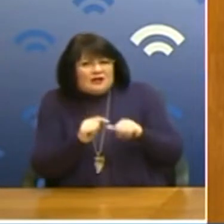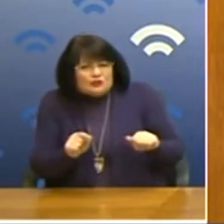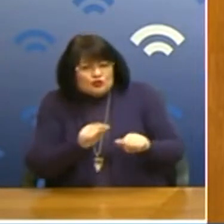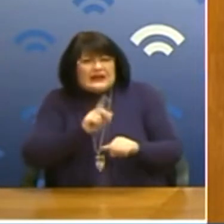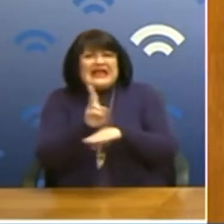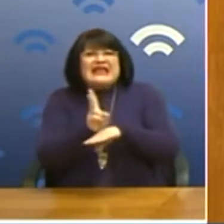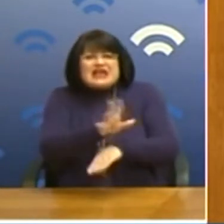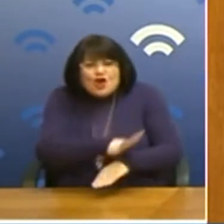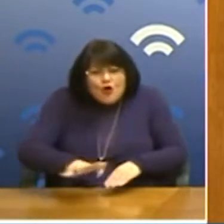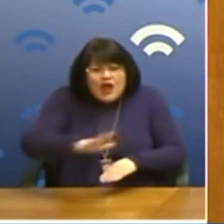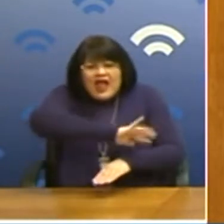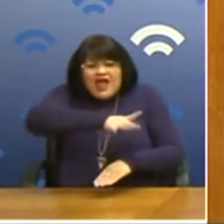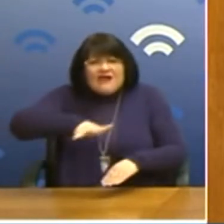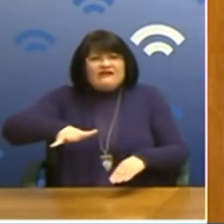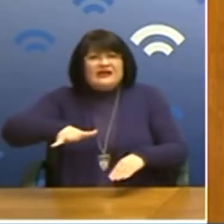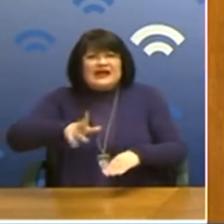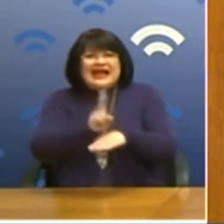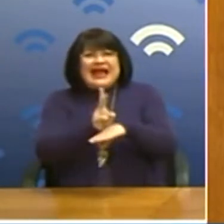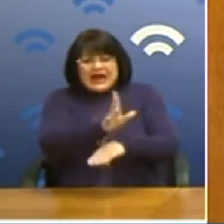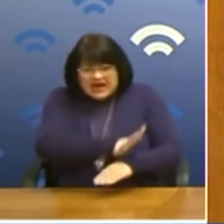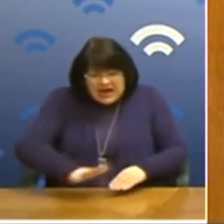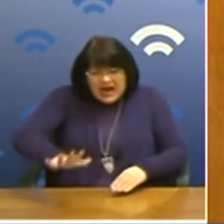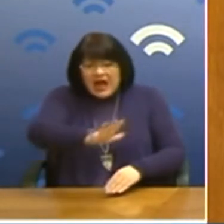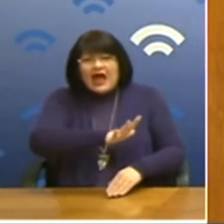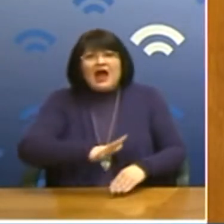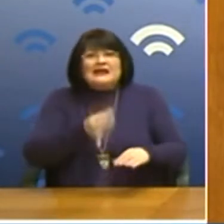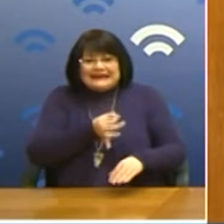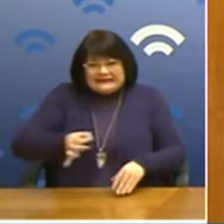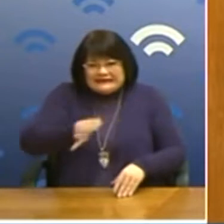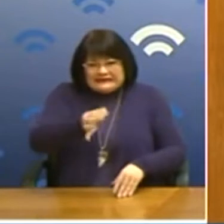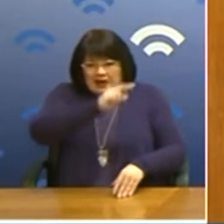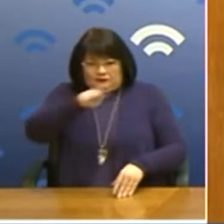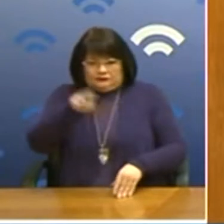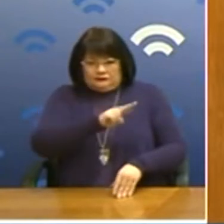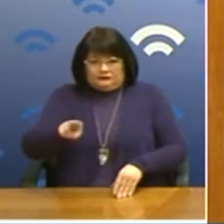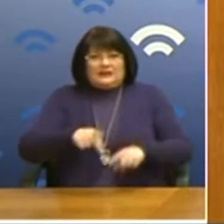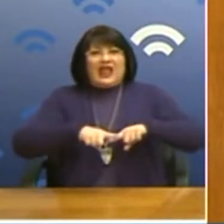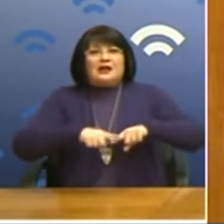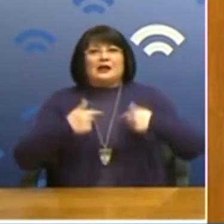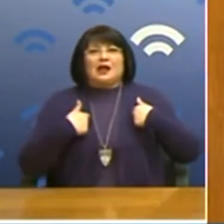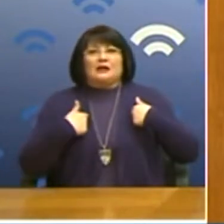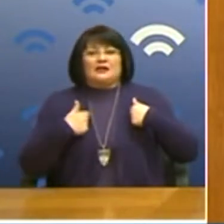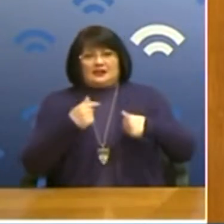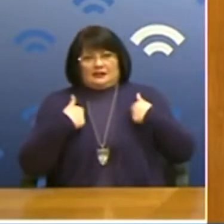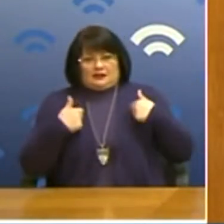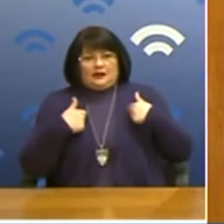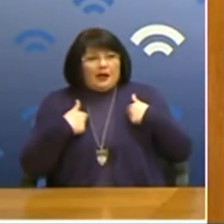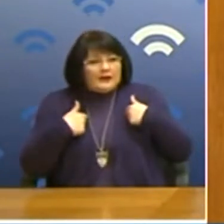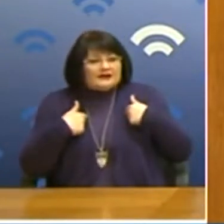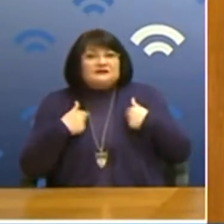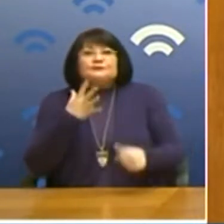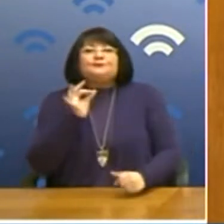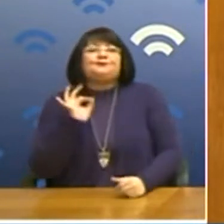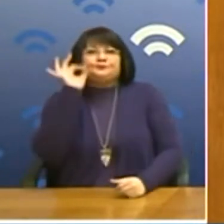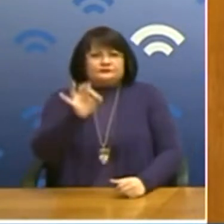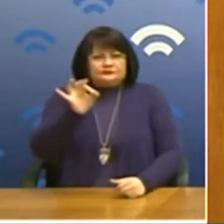καταργώντας από το χάρτη ελληνικά νησιά, αλλά και γιατί οδήγησαν την